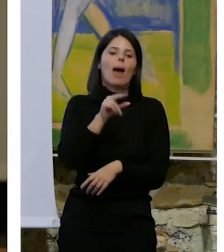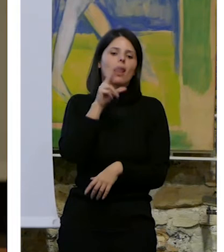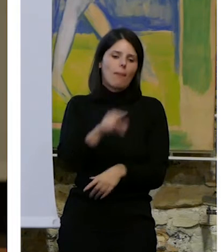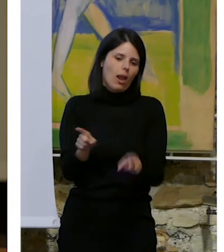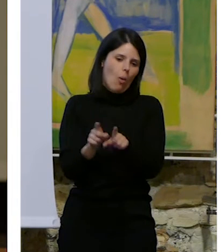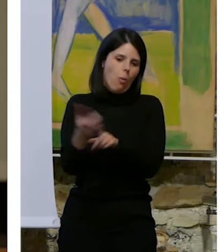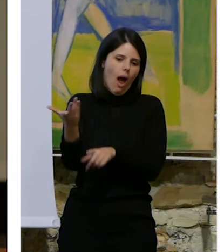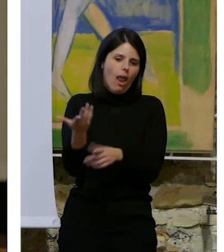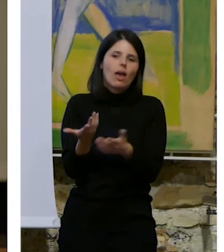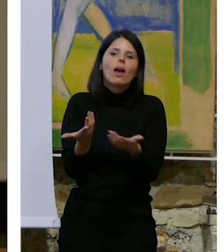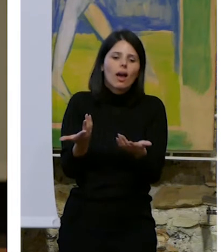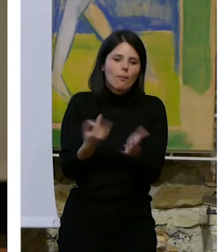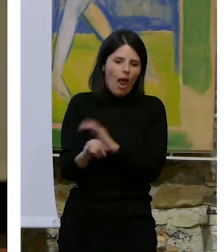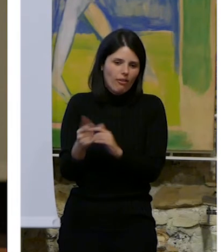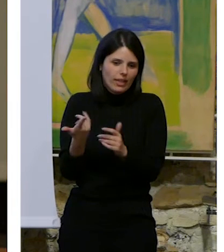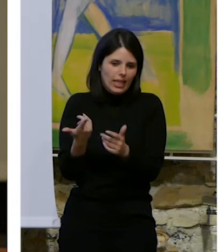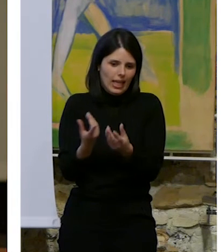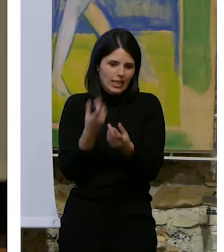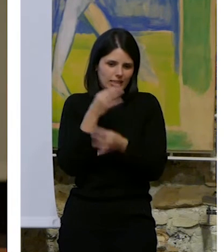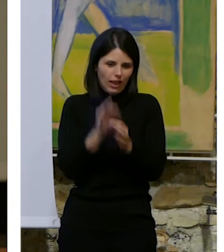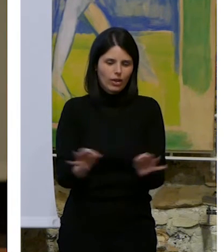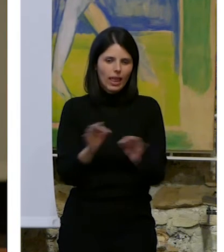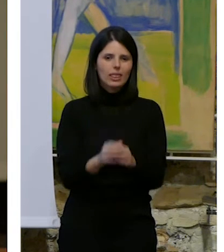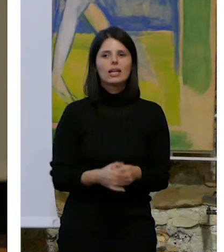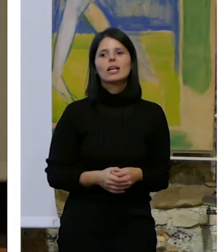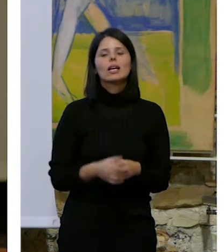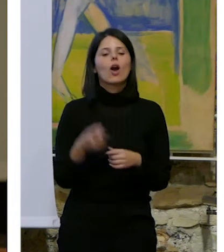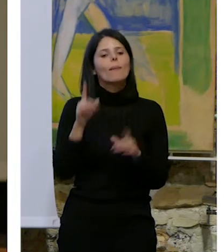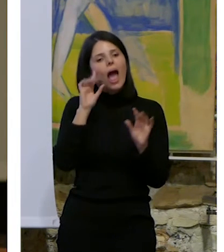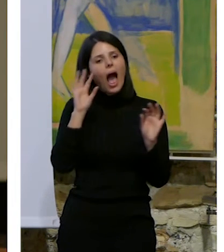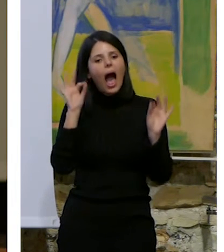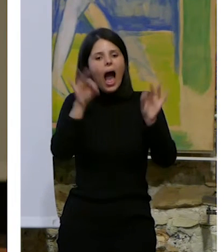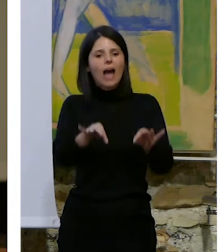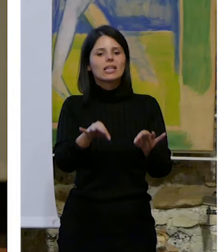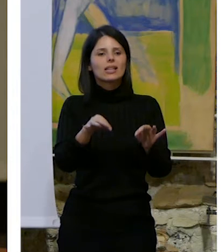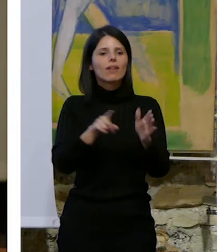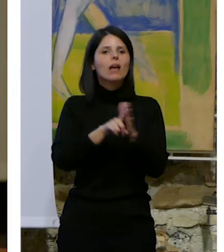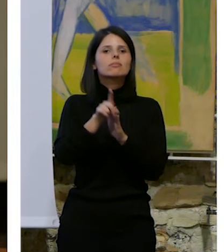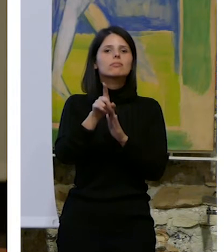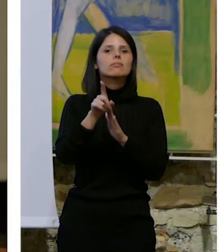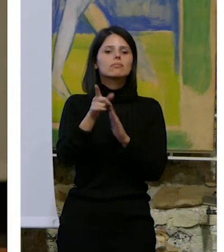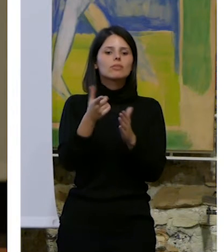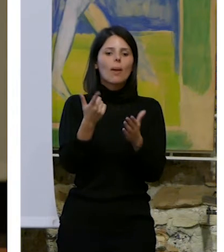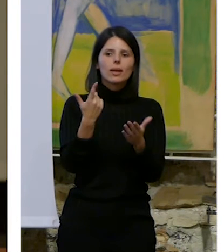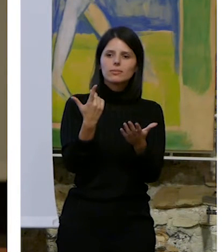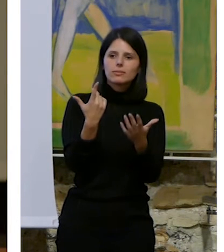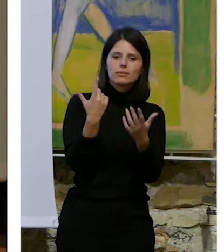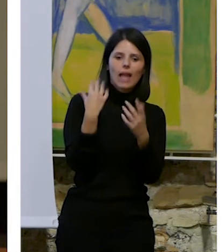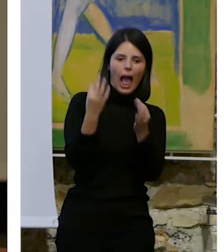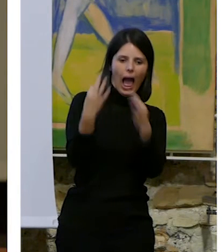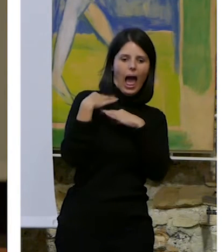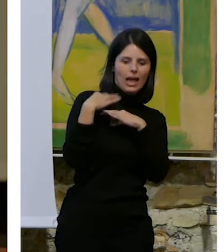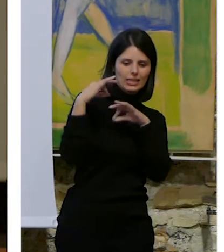ma la densità semantica sembra non arrivare mai a raggiungere una capacità di essere afferrata. Allora,